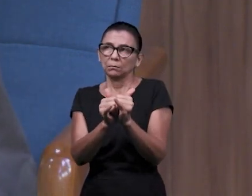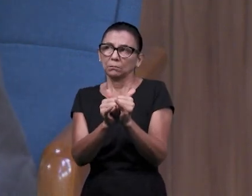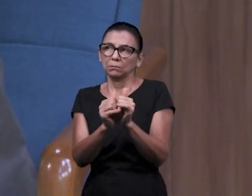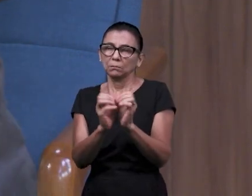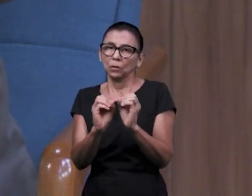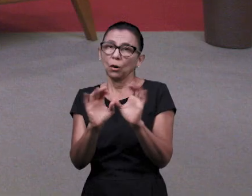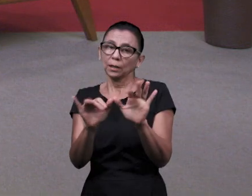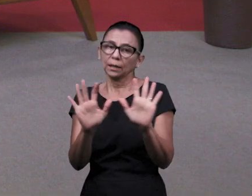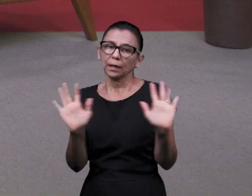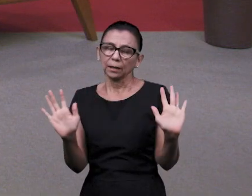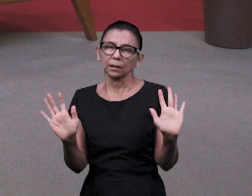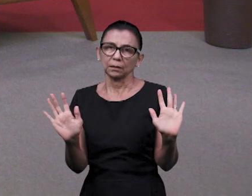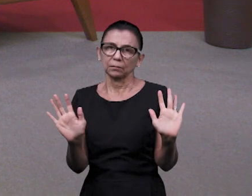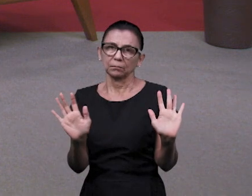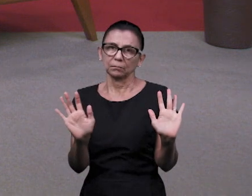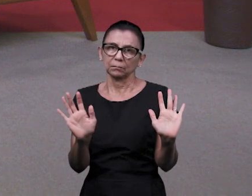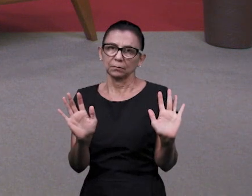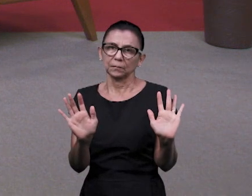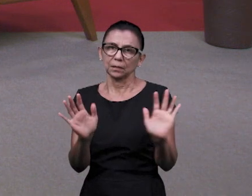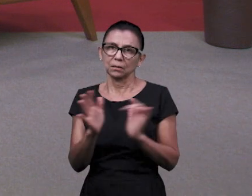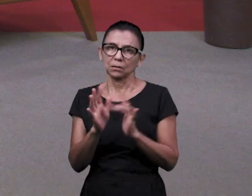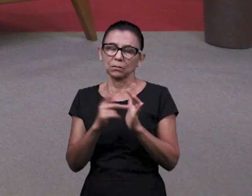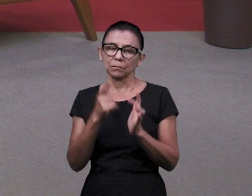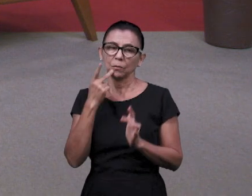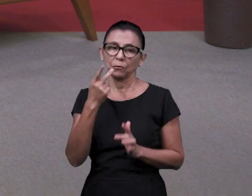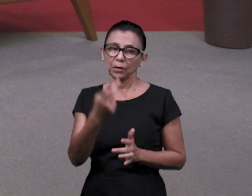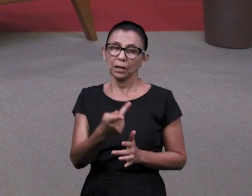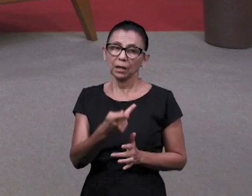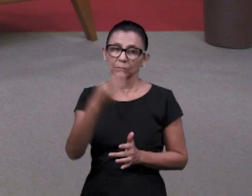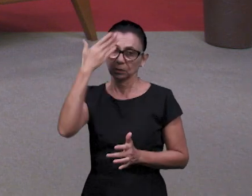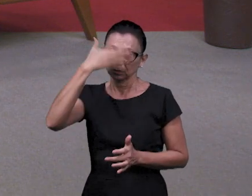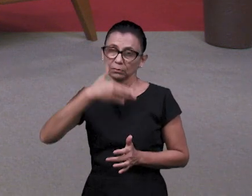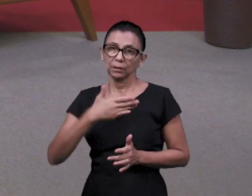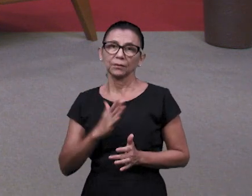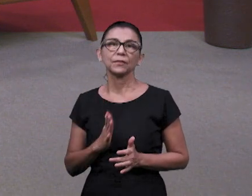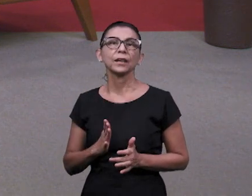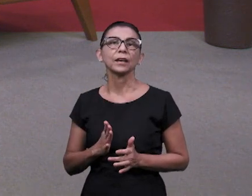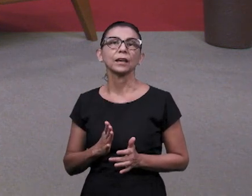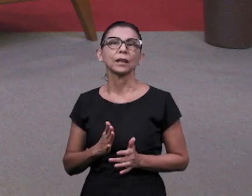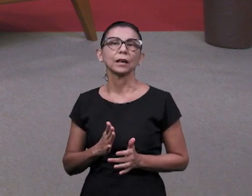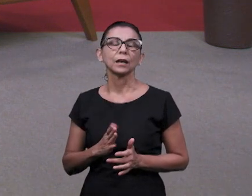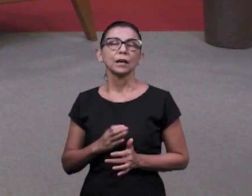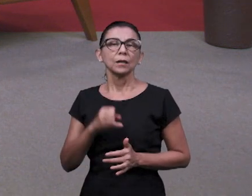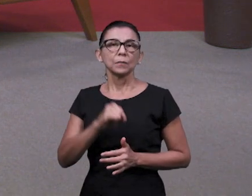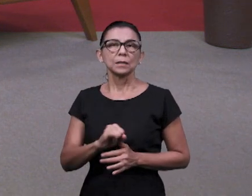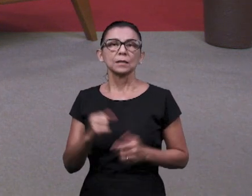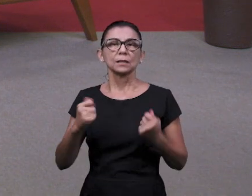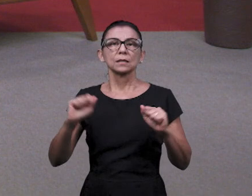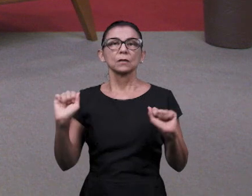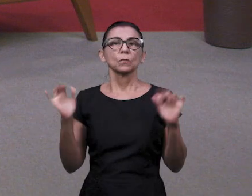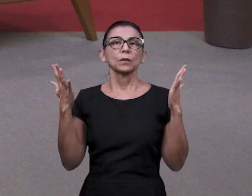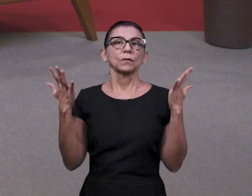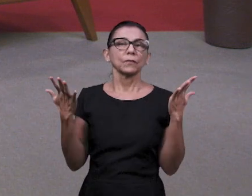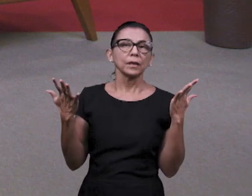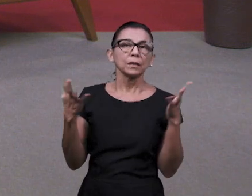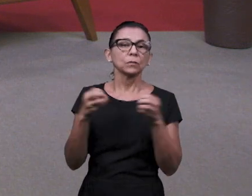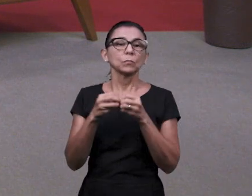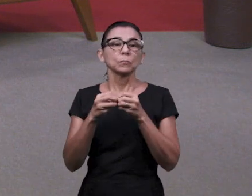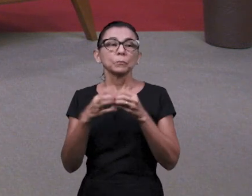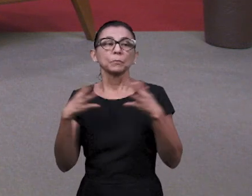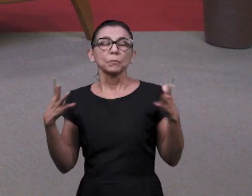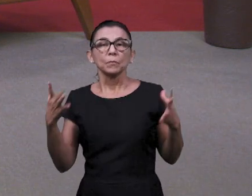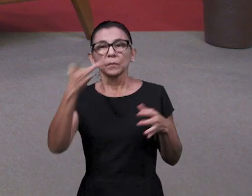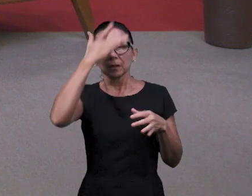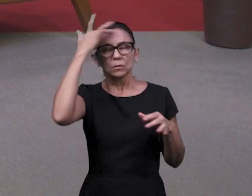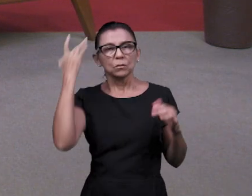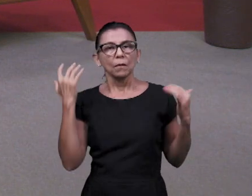Donc, pardonner sont tes péchés, personne ne va voir si les péchés sont pardonnés ou non. N'est-ce pas? C'était nécessaire de